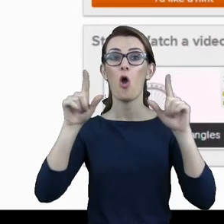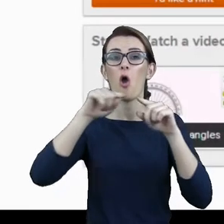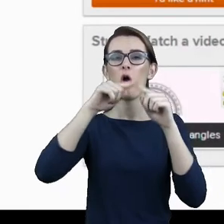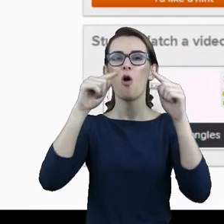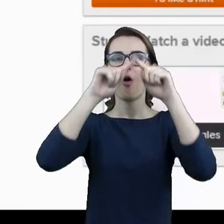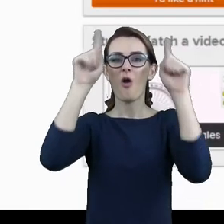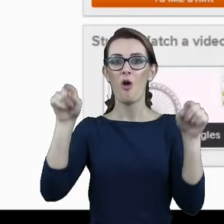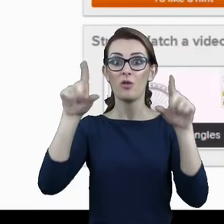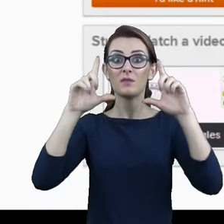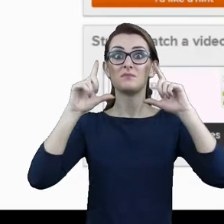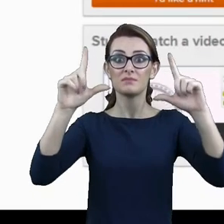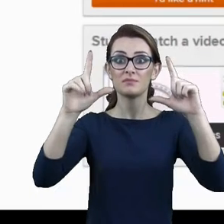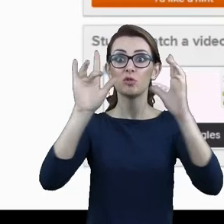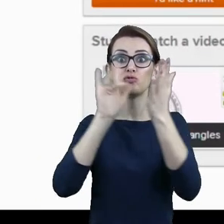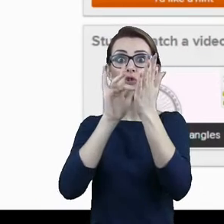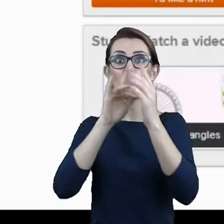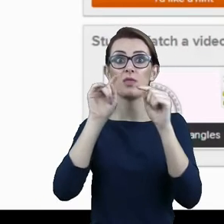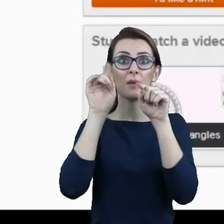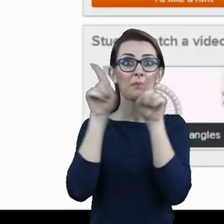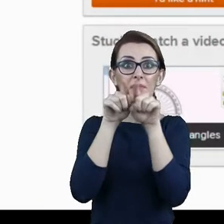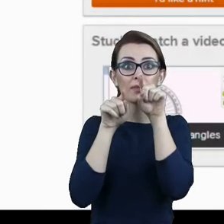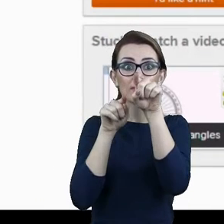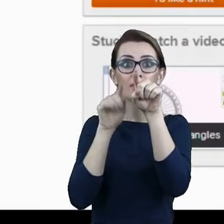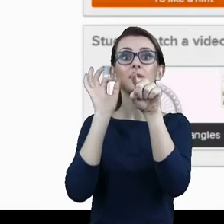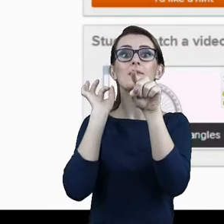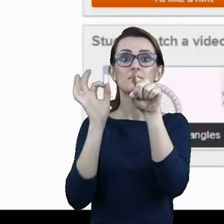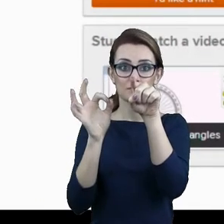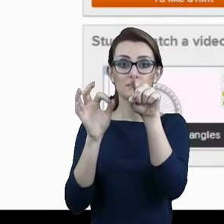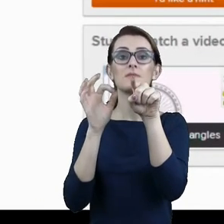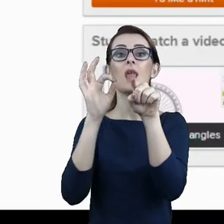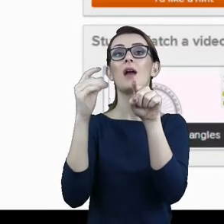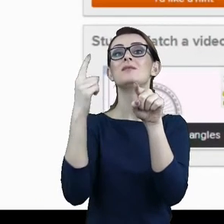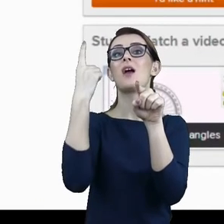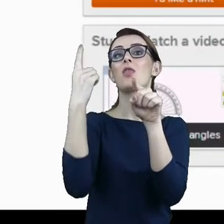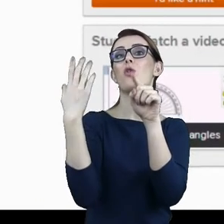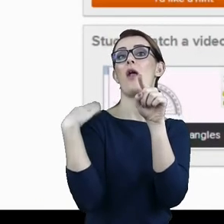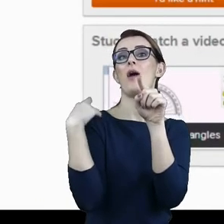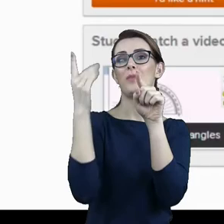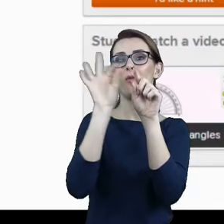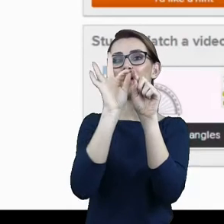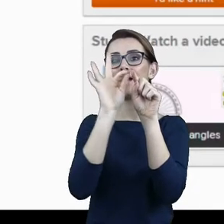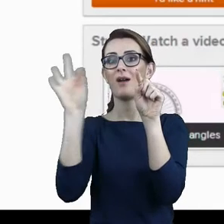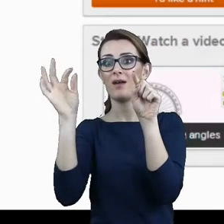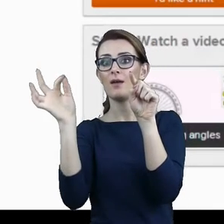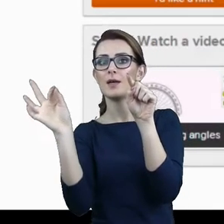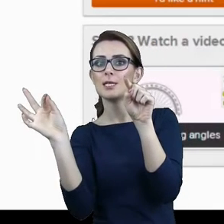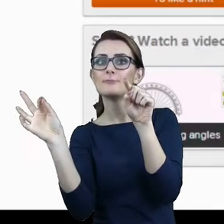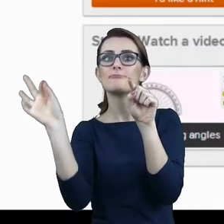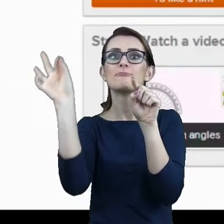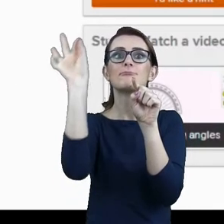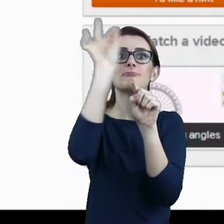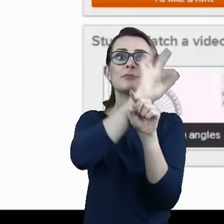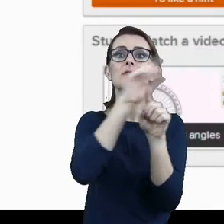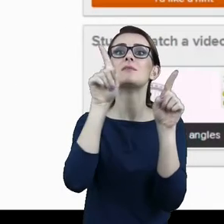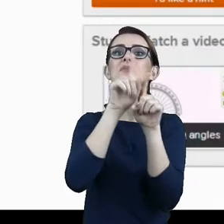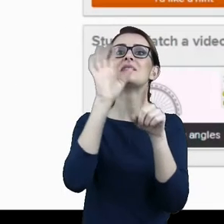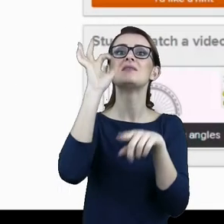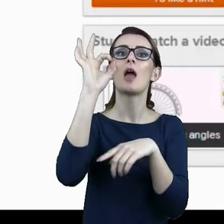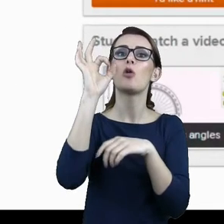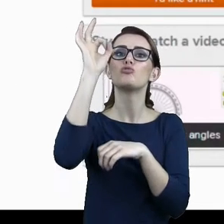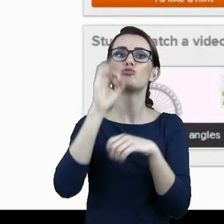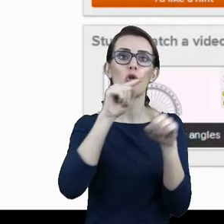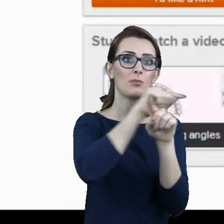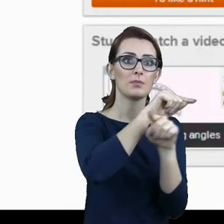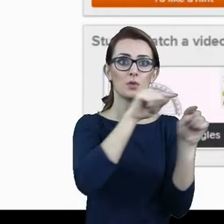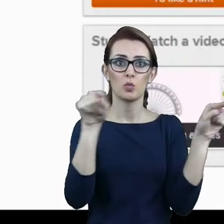wstawię tak kątomierz, żeby wierzchołek kąta znajdował się w tym miejscu. Teraz ustawiamy jedno ramię